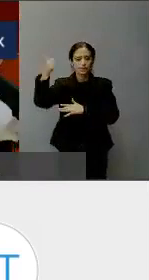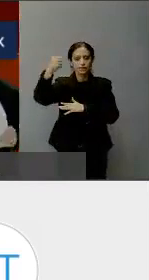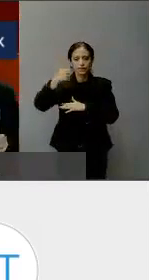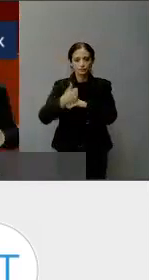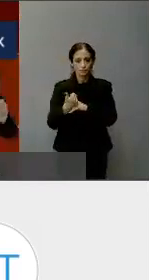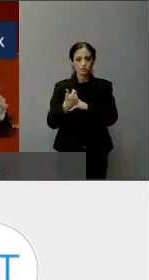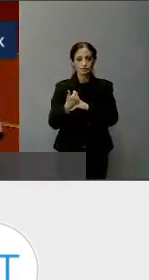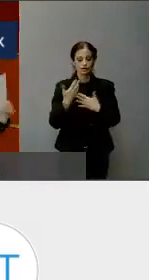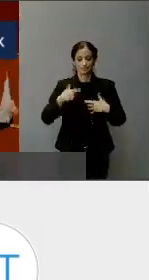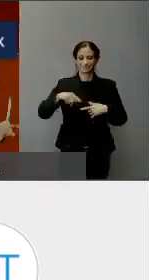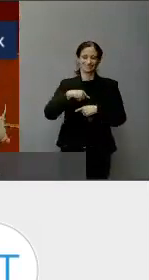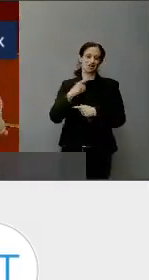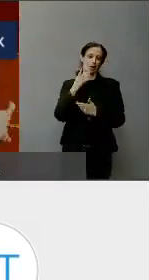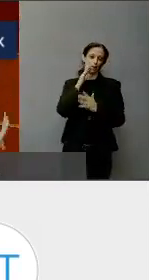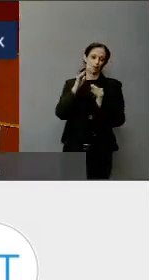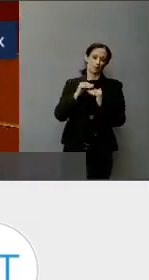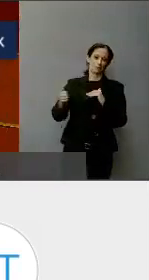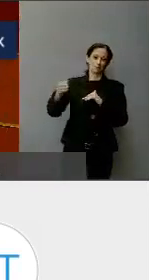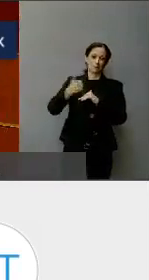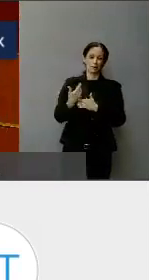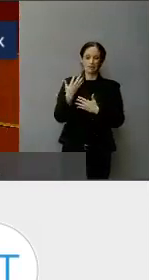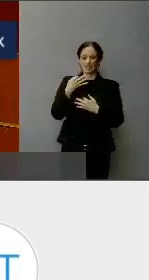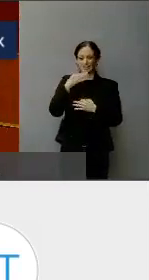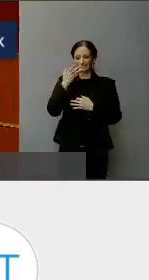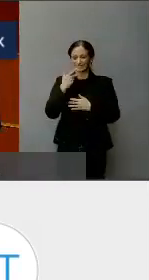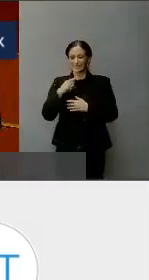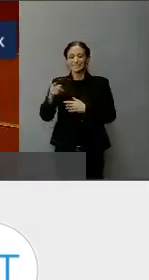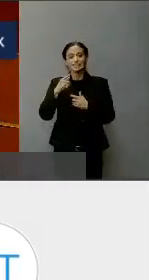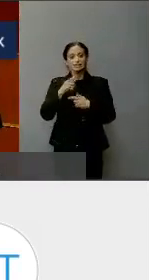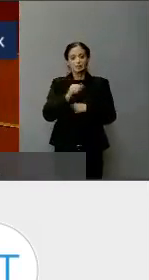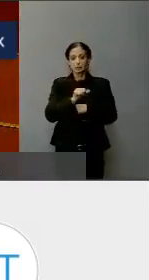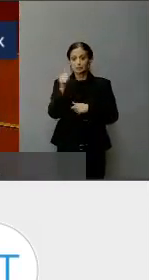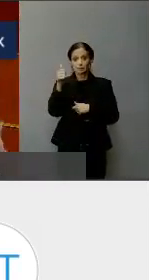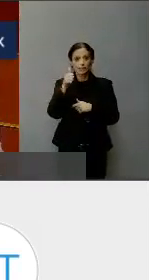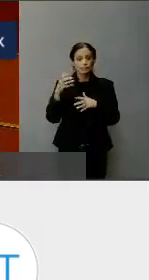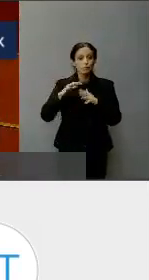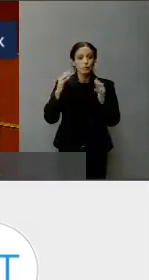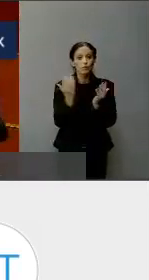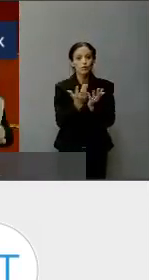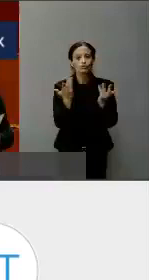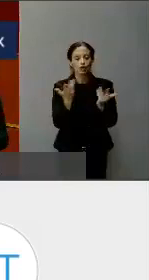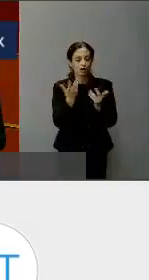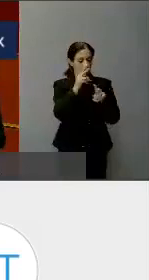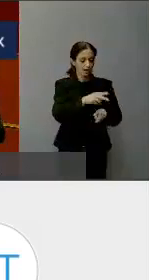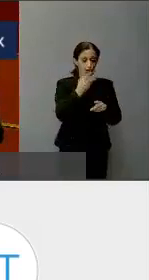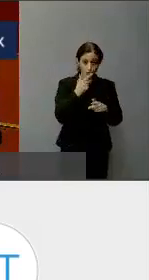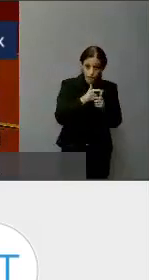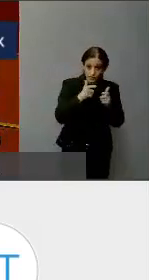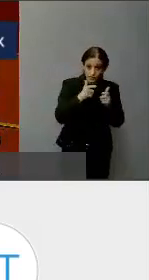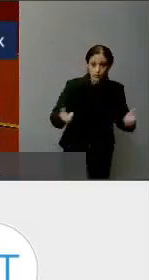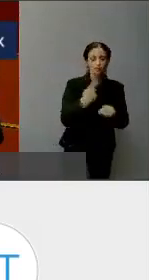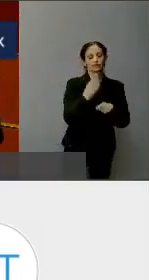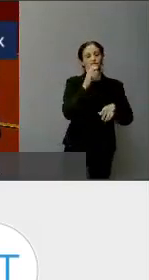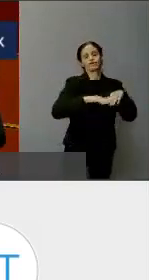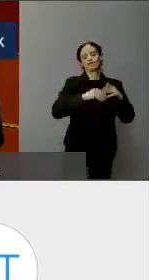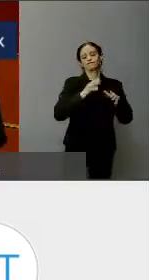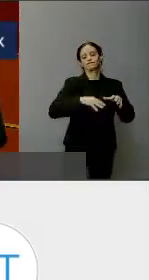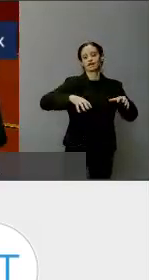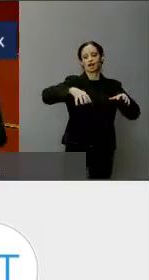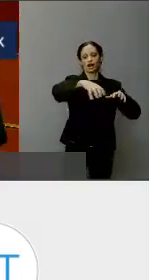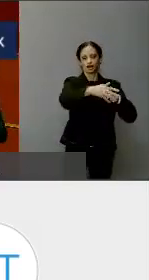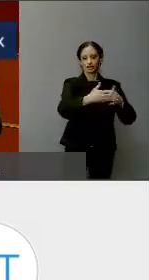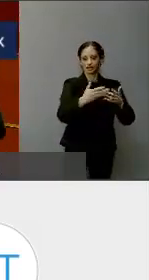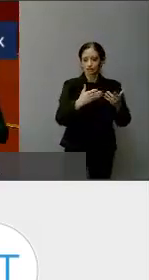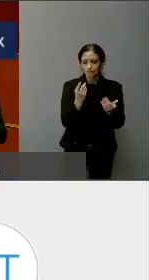questo si chiama i primi nel mondo che dicono che per sviluppare l'agricoltura bisogna costruire villette sicuramente sono i primi a avresti dovuto andarci a